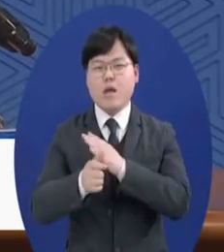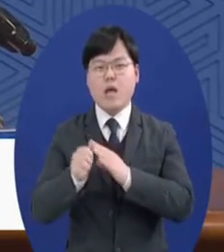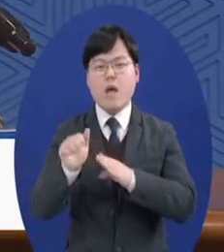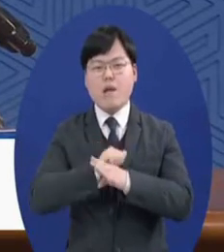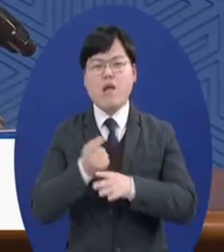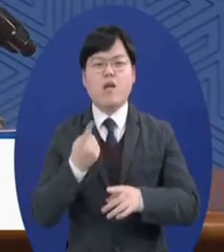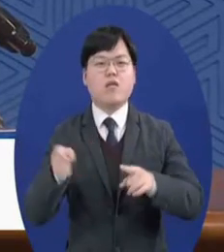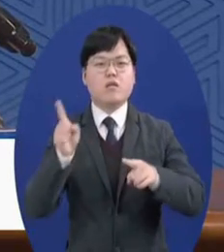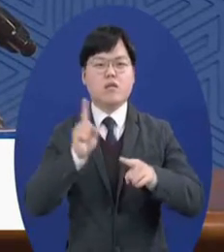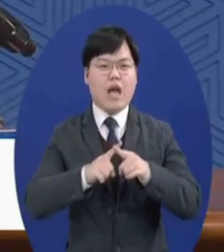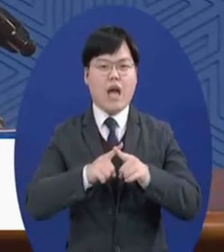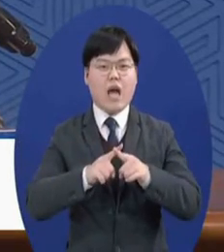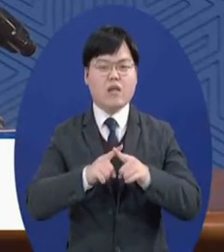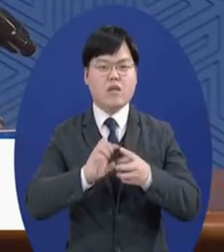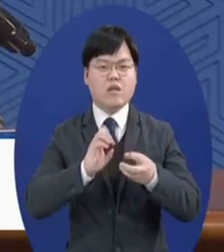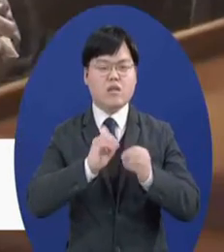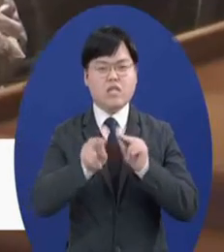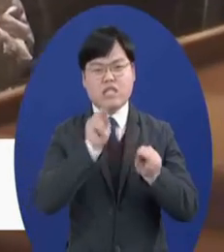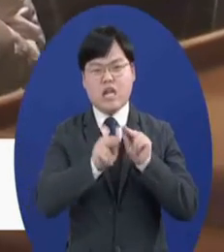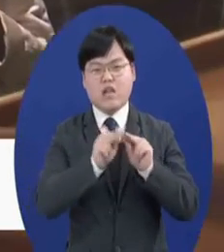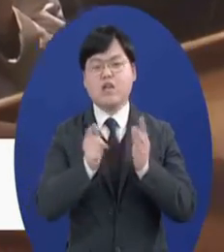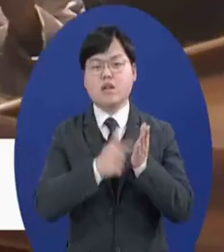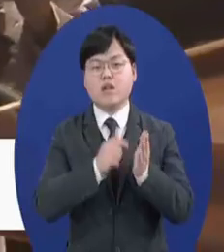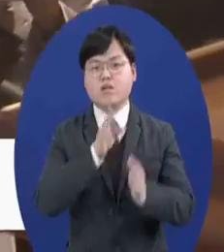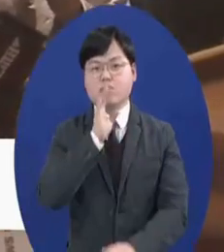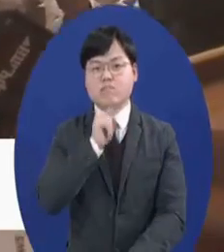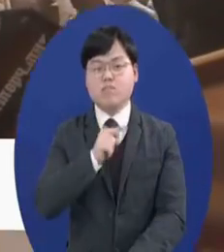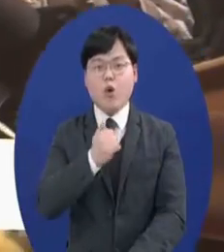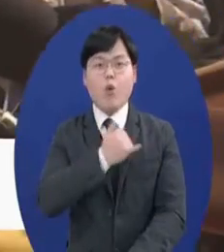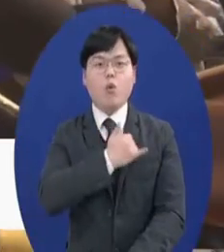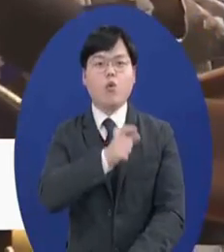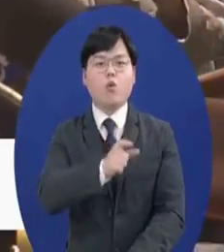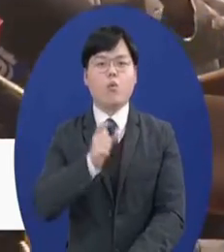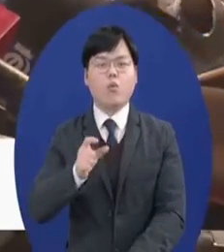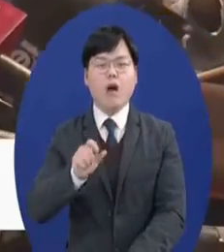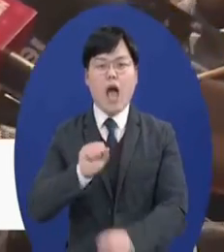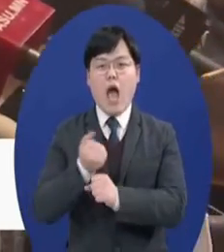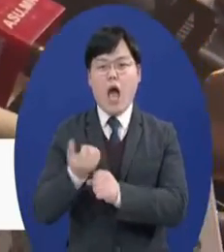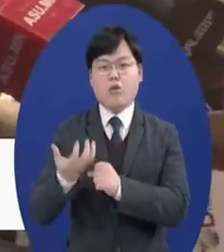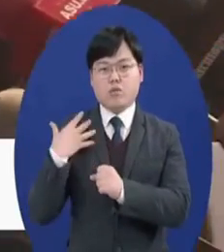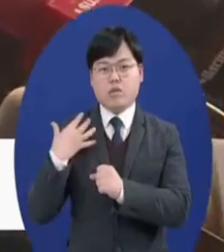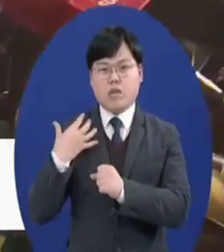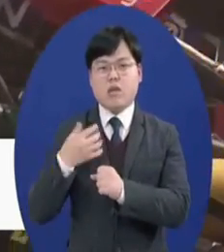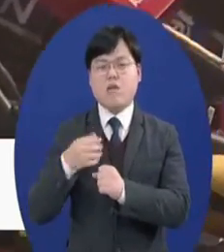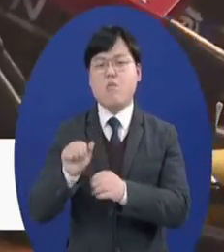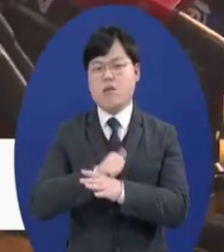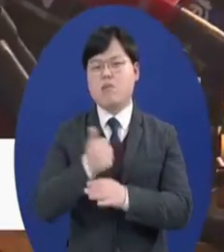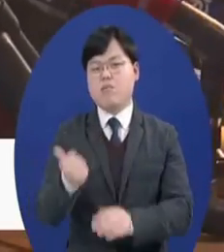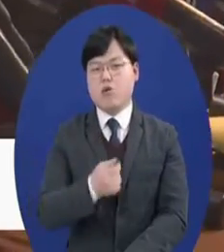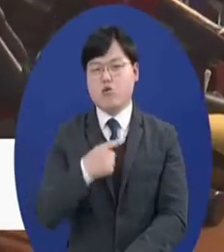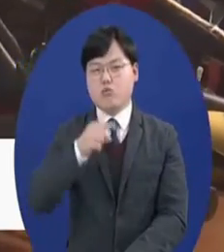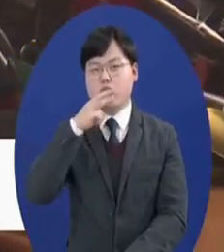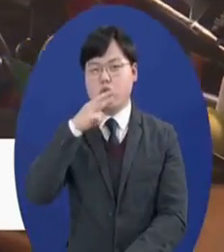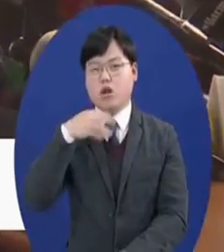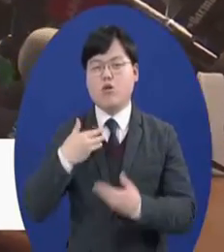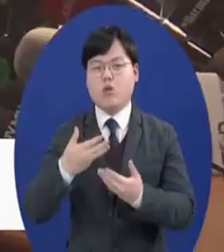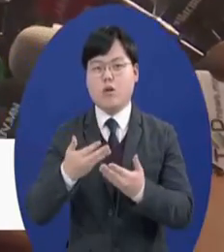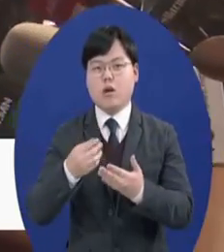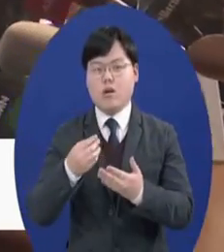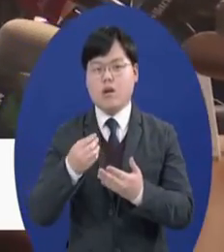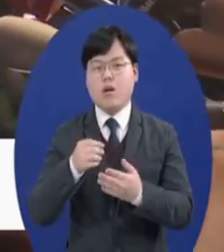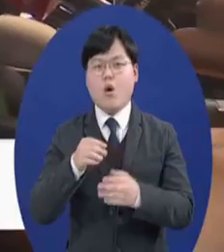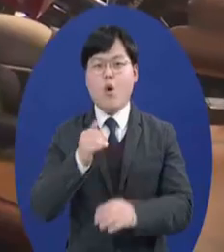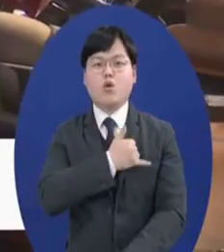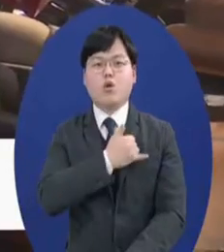төвшинг яаралтай тогтоохоор шийдвэрлээд байна. Удирдах албан тушаалтан хариуцлага хүлээхэд бэлэн байгаагаа өнөөдрийн мэдээллийн үеэр зэвсэгт хүчний